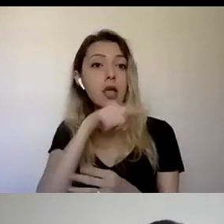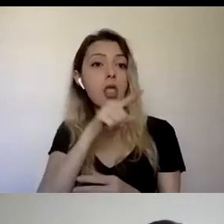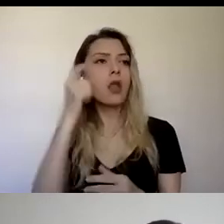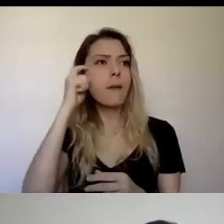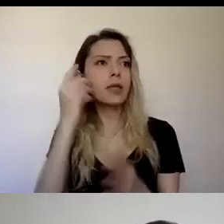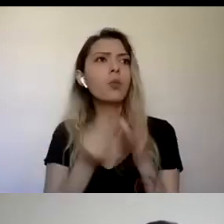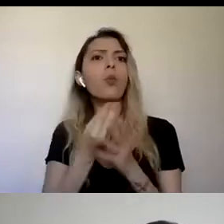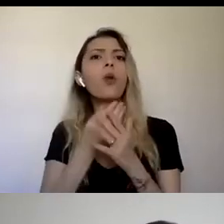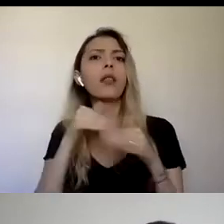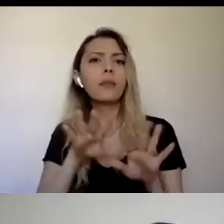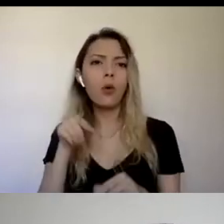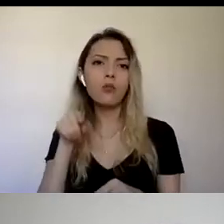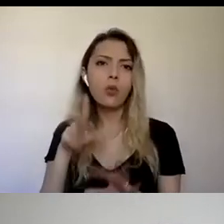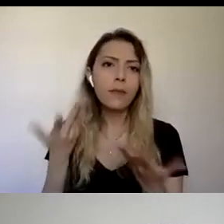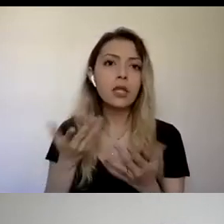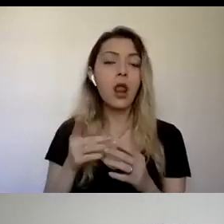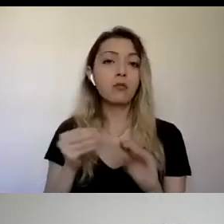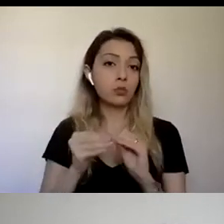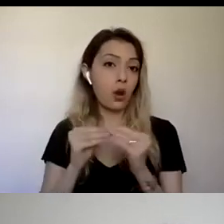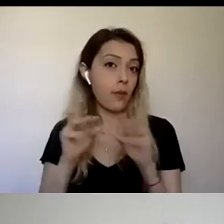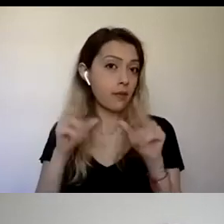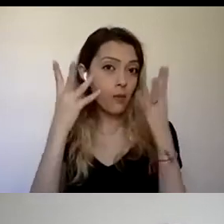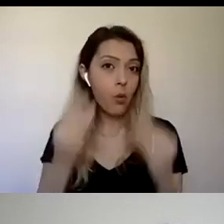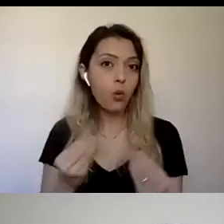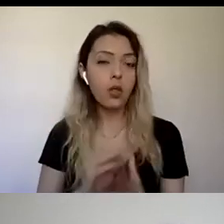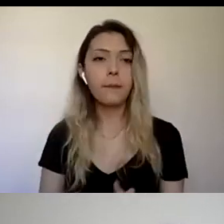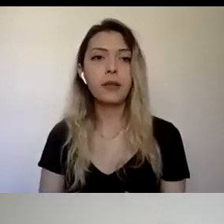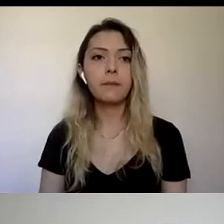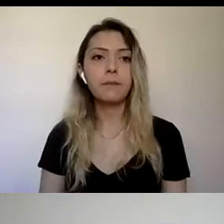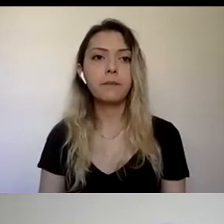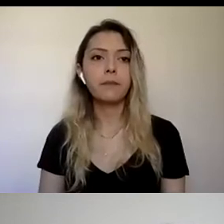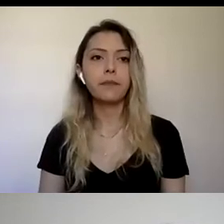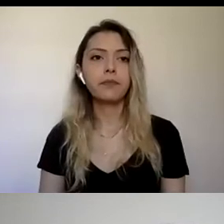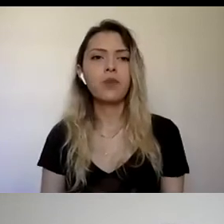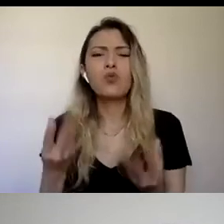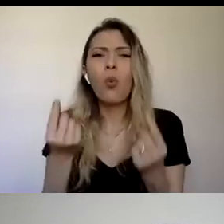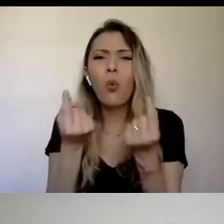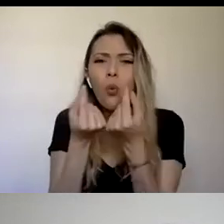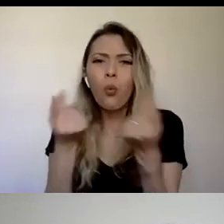üretmeyebiliyor. Çok az bilgi üretilmesi bile kendi başına bir